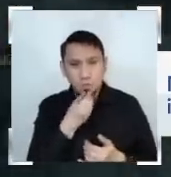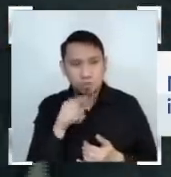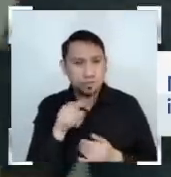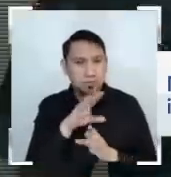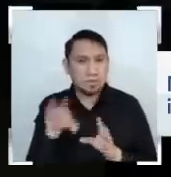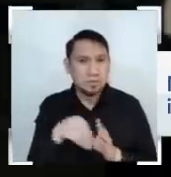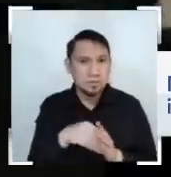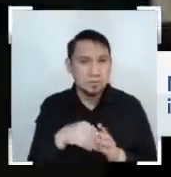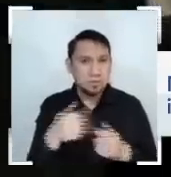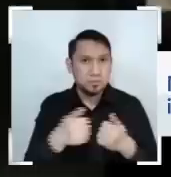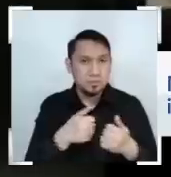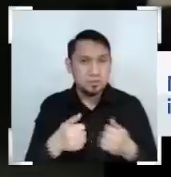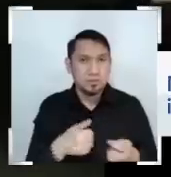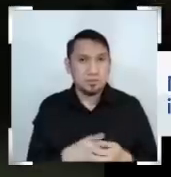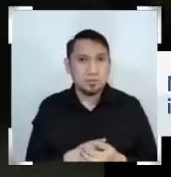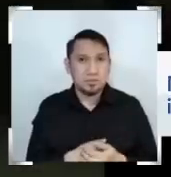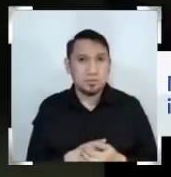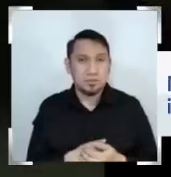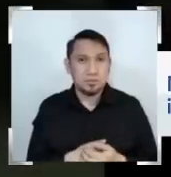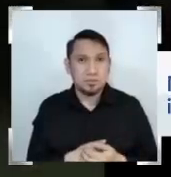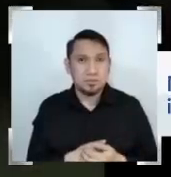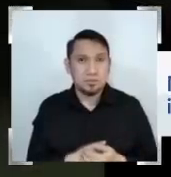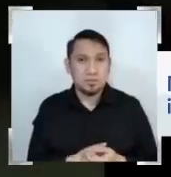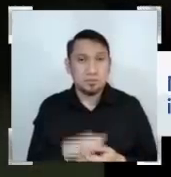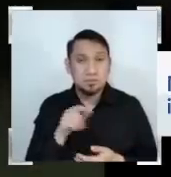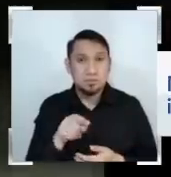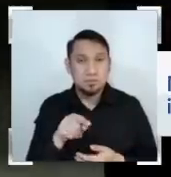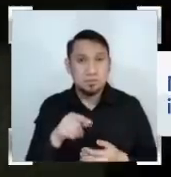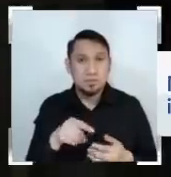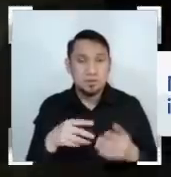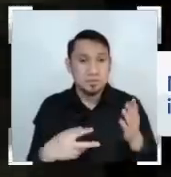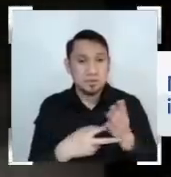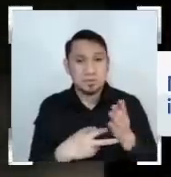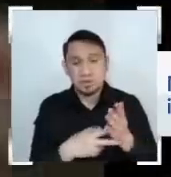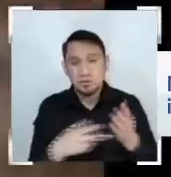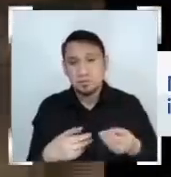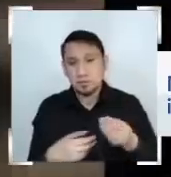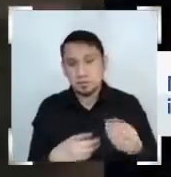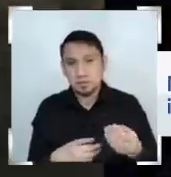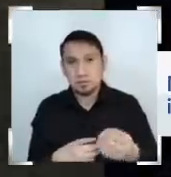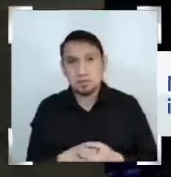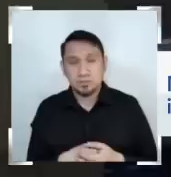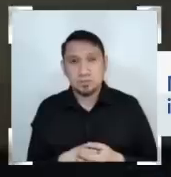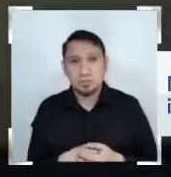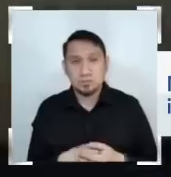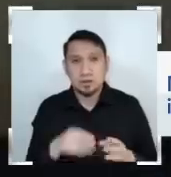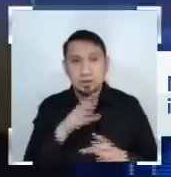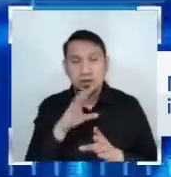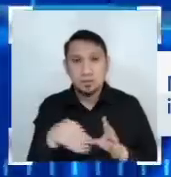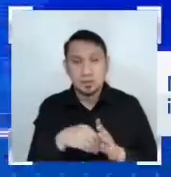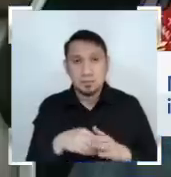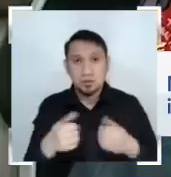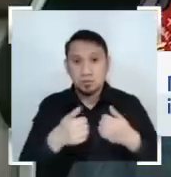karera. Speeding at reckless driving ang violation ticket para sa mga mahuhuling kasali sa drag race. Salamat